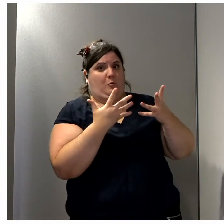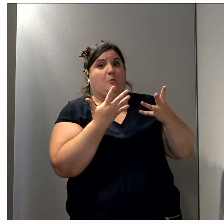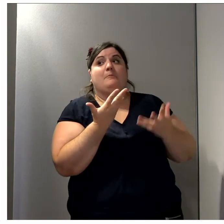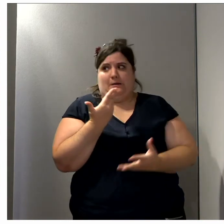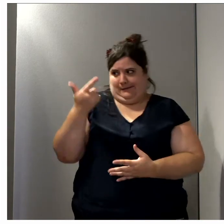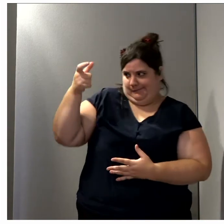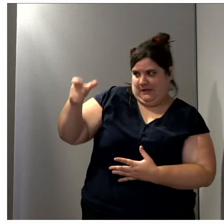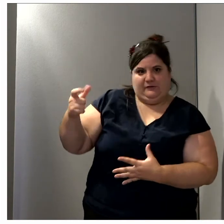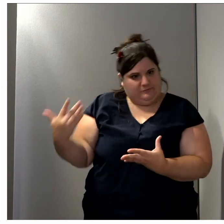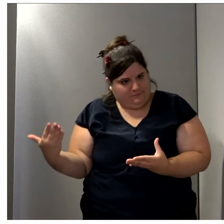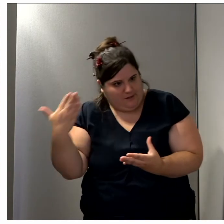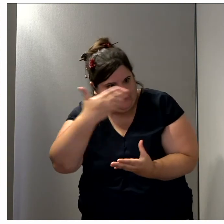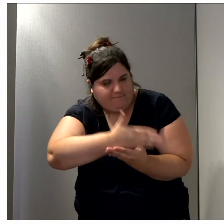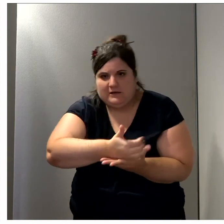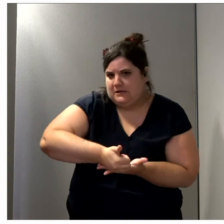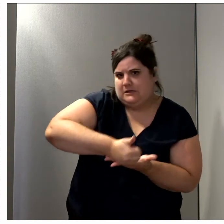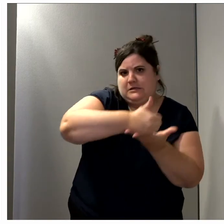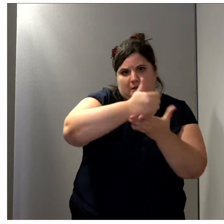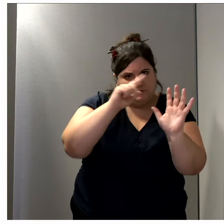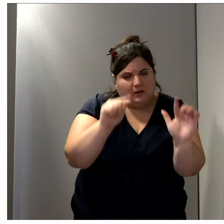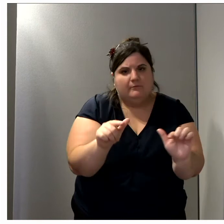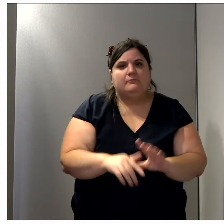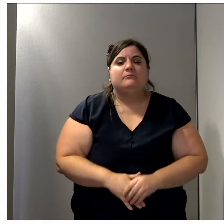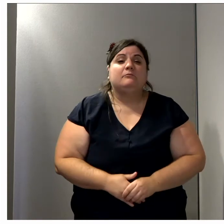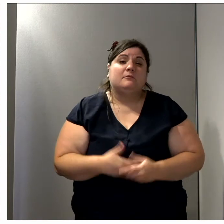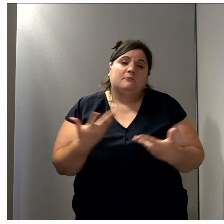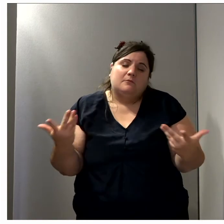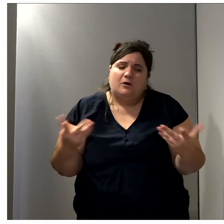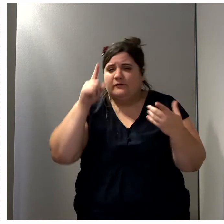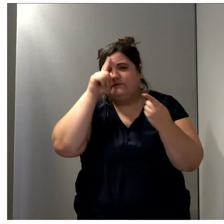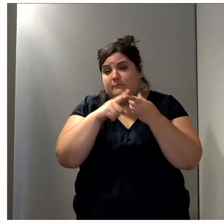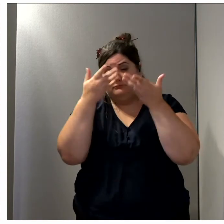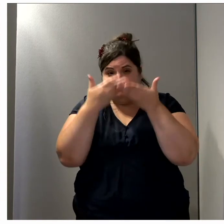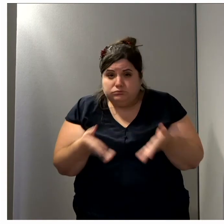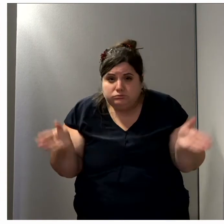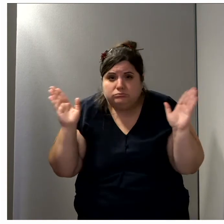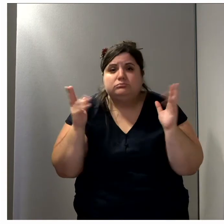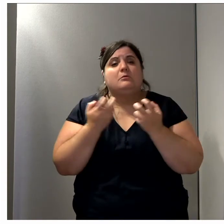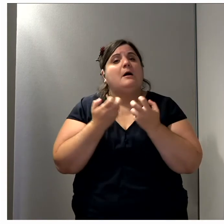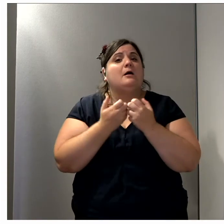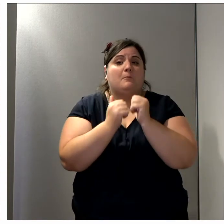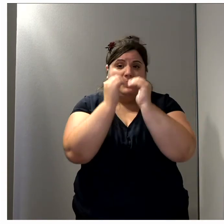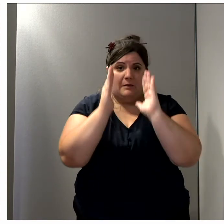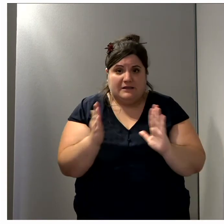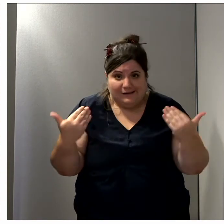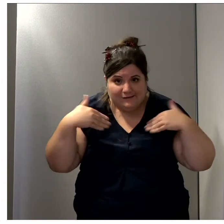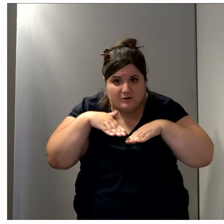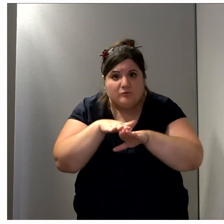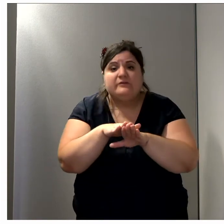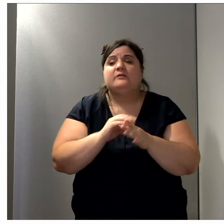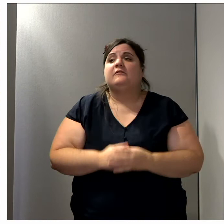aide une autre personne. Et que l'on parle d'habitat inclusif, que l'on parle d'aide aux aidants, que l'on parle